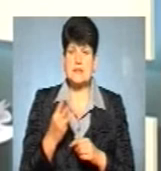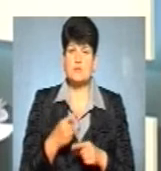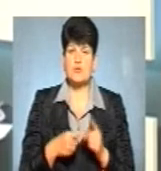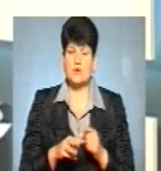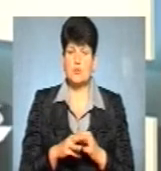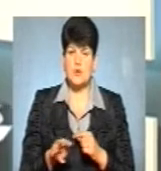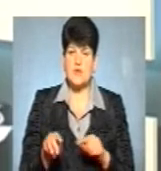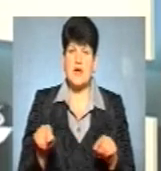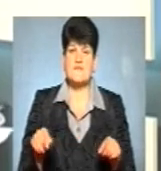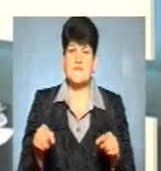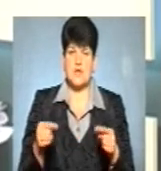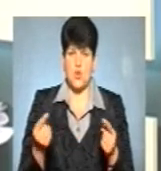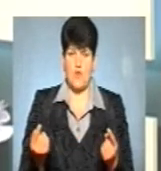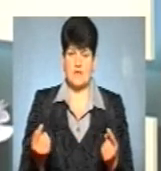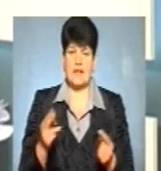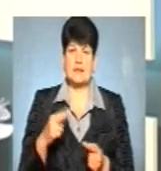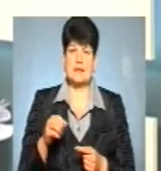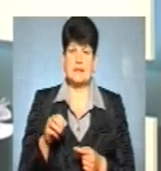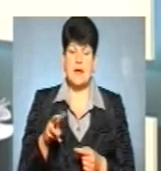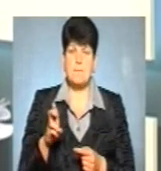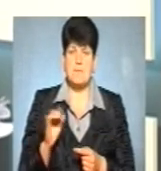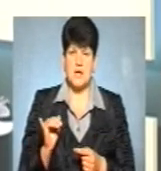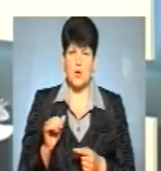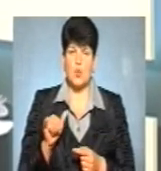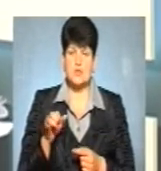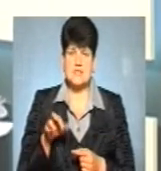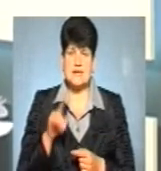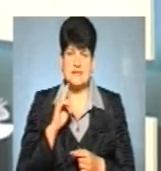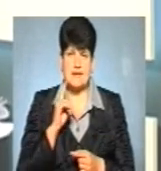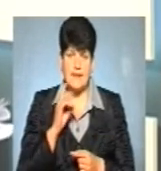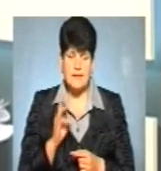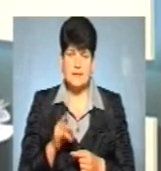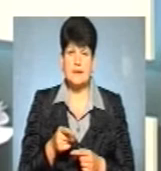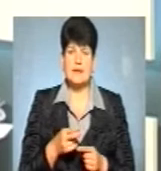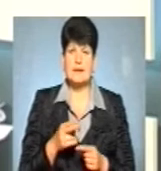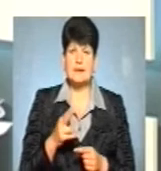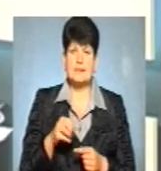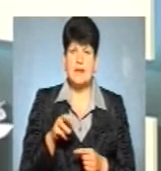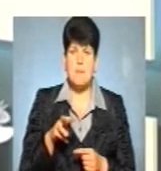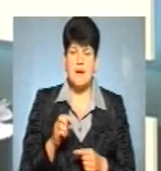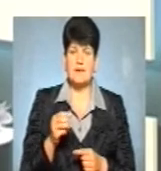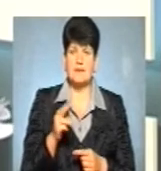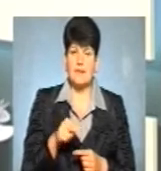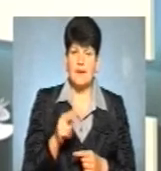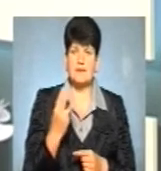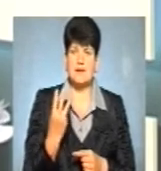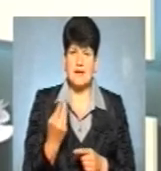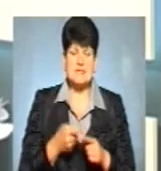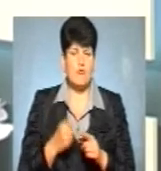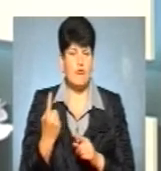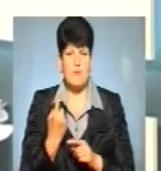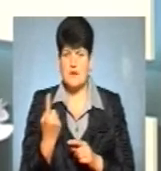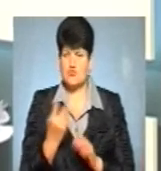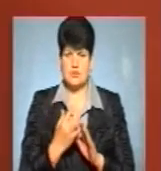на відновлення дамби Устя-Зеленому, дамба, так звана дамба Д3. Це першочергове, що треба зробити,